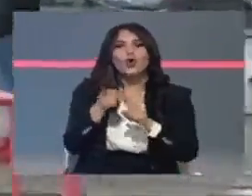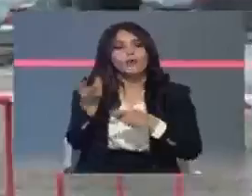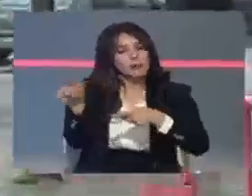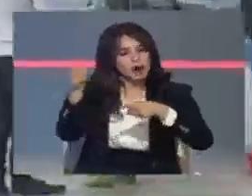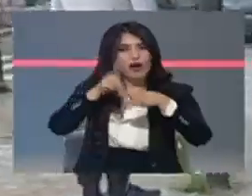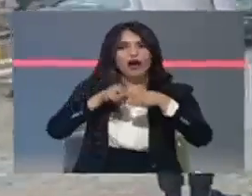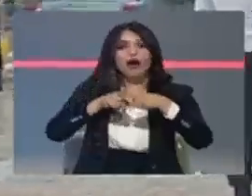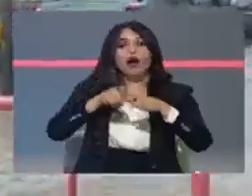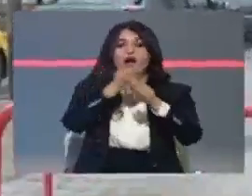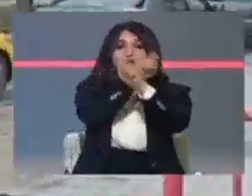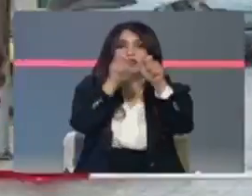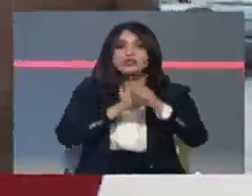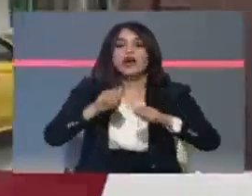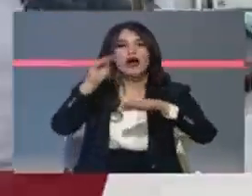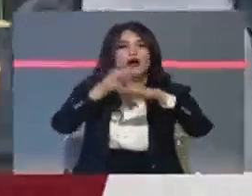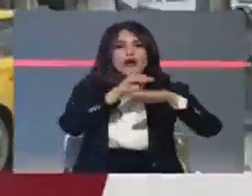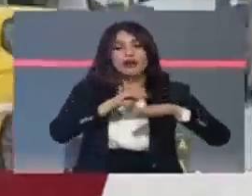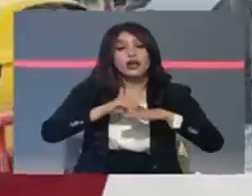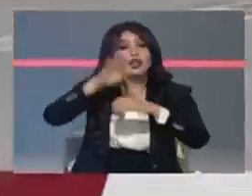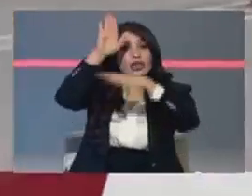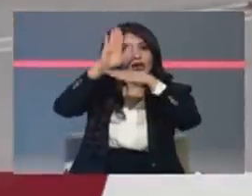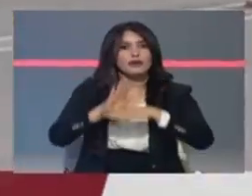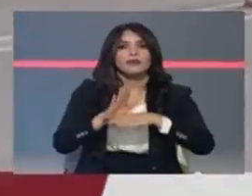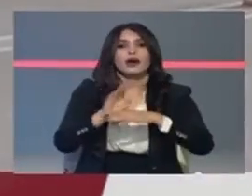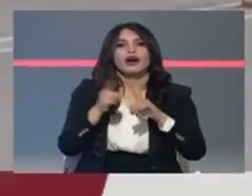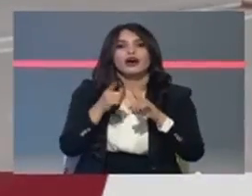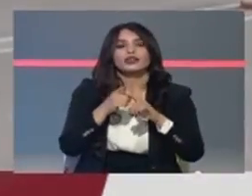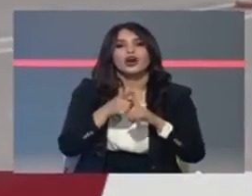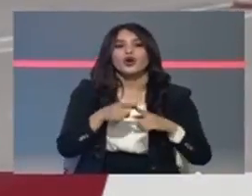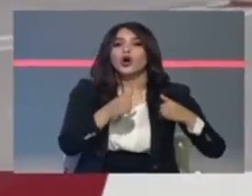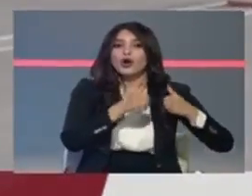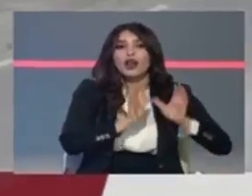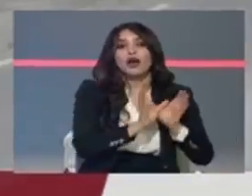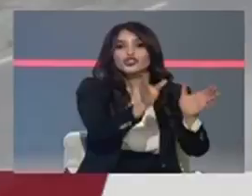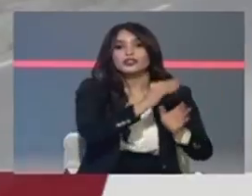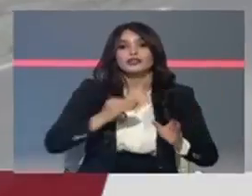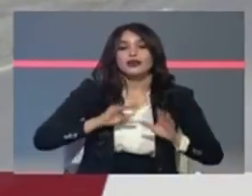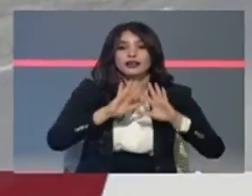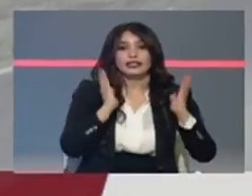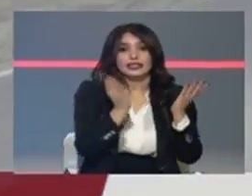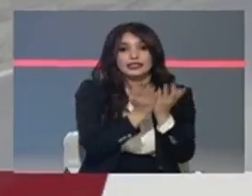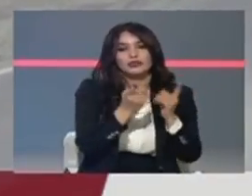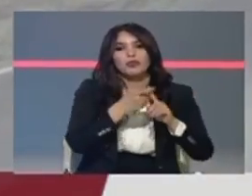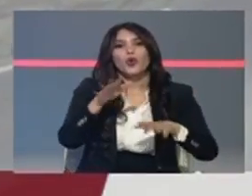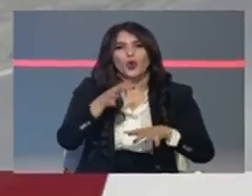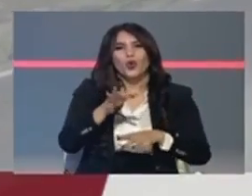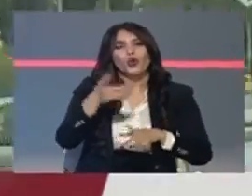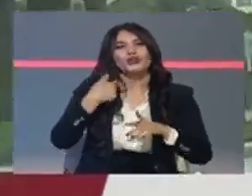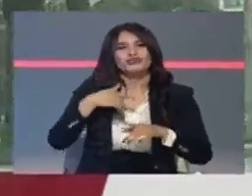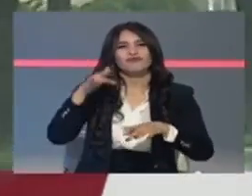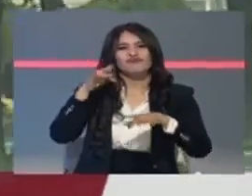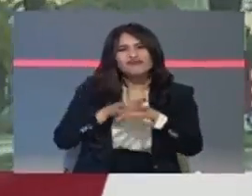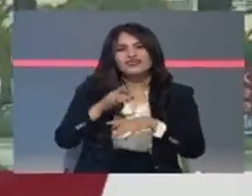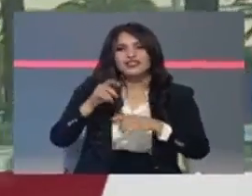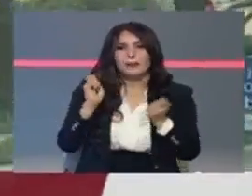معه الالتزام بتعليمات الوقاية المبنية أساسا على الحجر الصحي العام، فقد تذيق اليوم ذرعا من هكذا